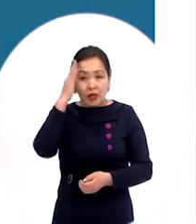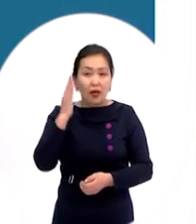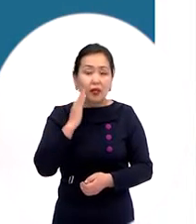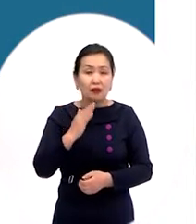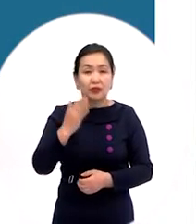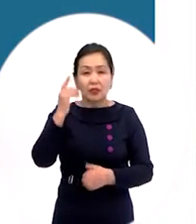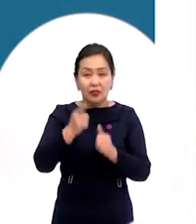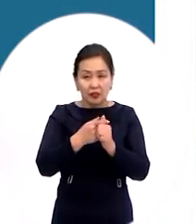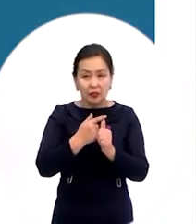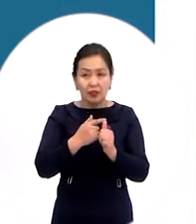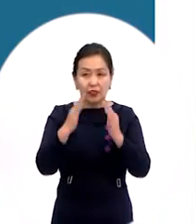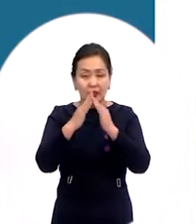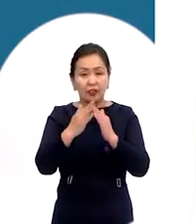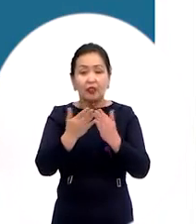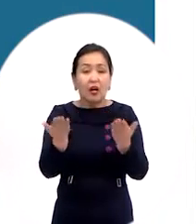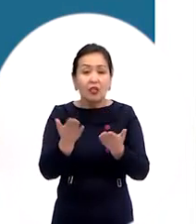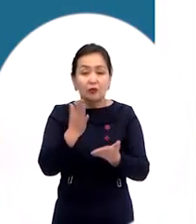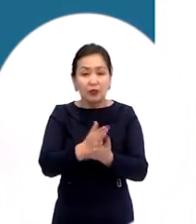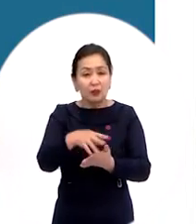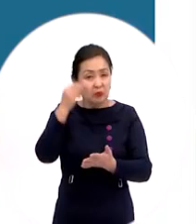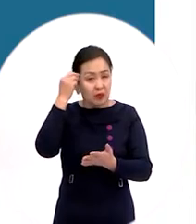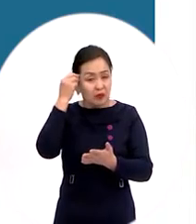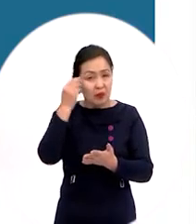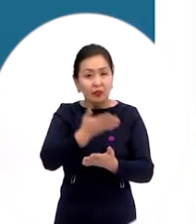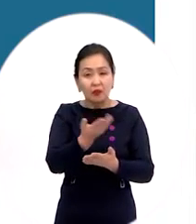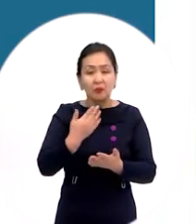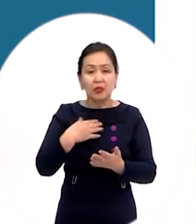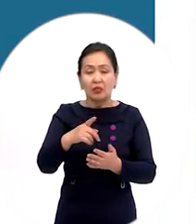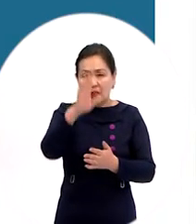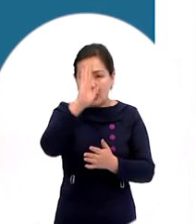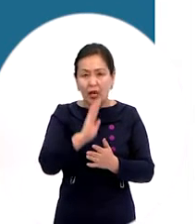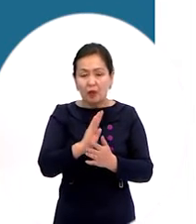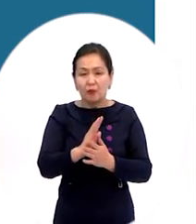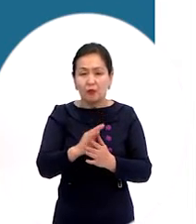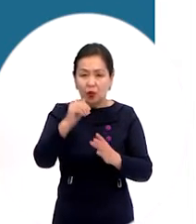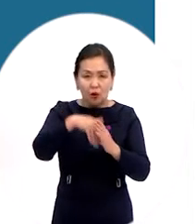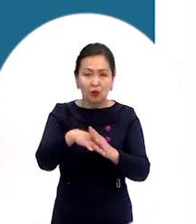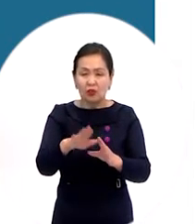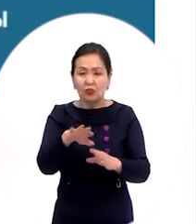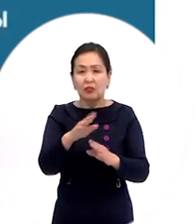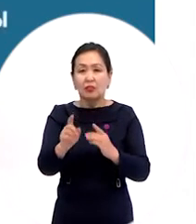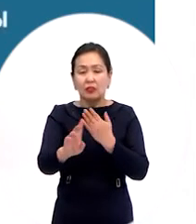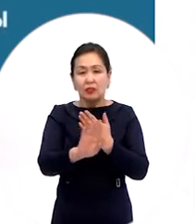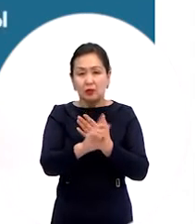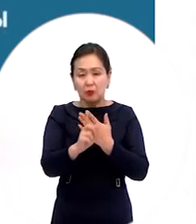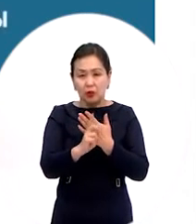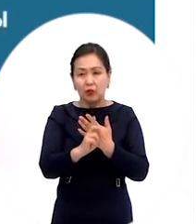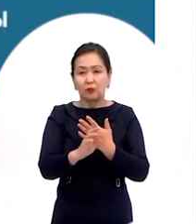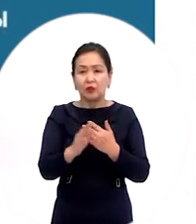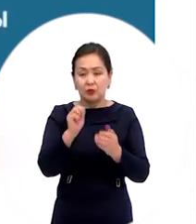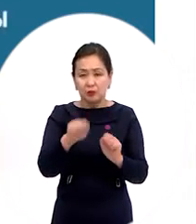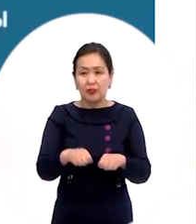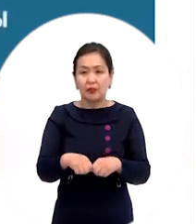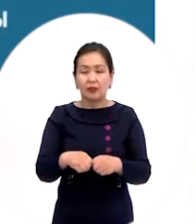Аав ээжийнхээ овог нэр гэрийн хаягаа мэддэг байх нь биднийг ямар нэгэн аюулт орсон тохиолдолд хэрэг болох